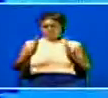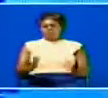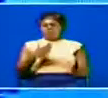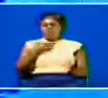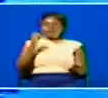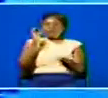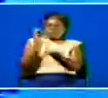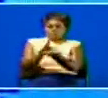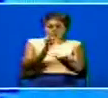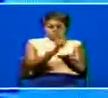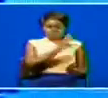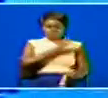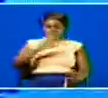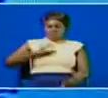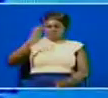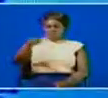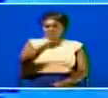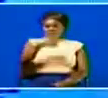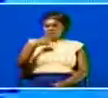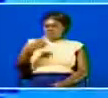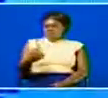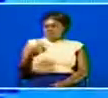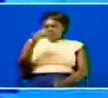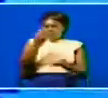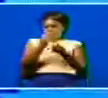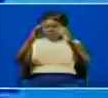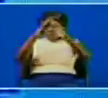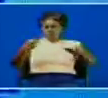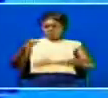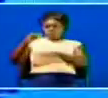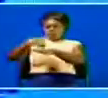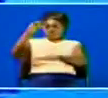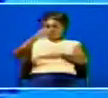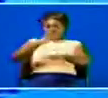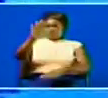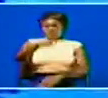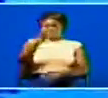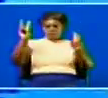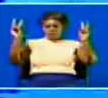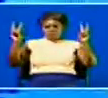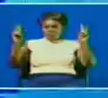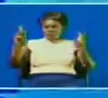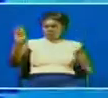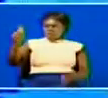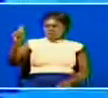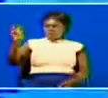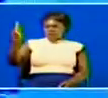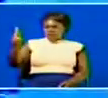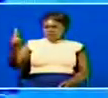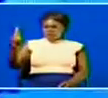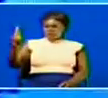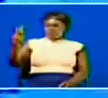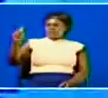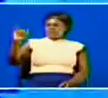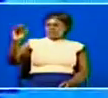wanataka waondolewe kwenye kamati za bunge. Junet anadai kuwa ikulu imekuwa ikiingilia majukumu ya bunge. Wabunge Alfred Keter wa Nandi Hills, Silas Tiren